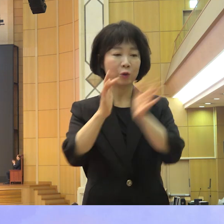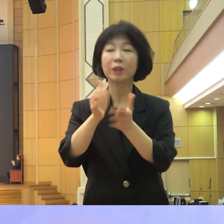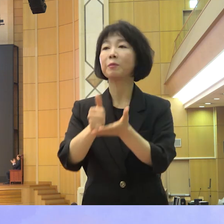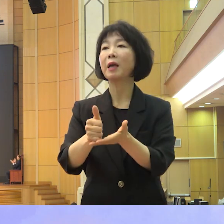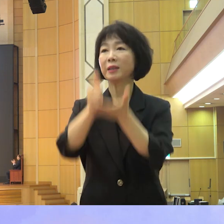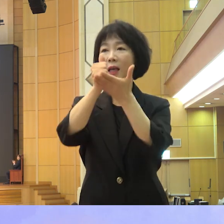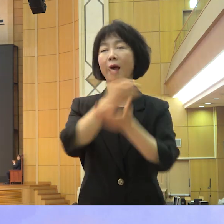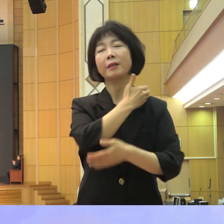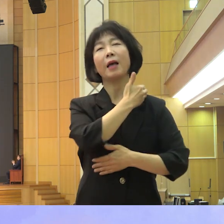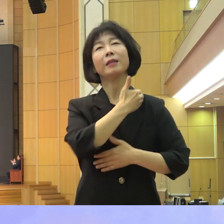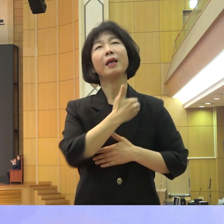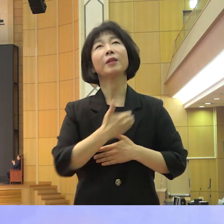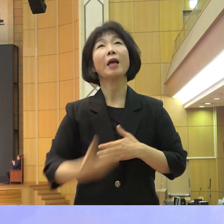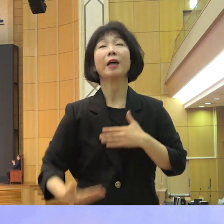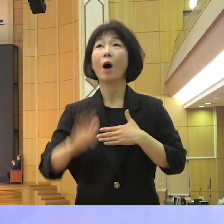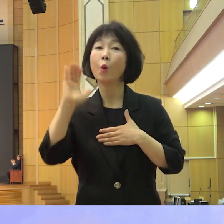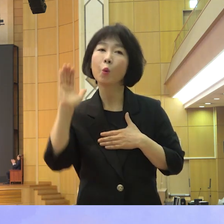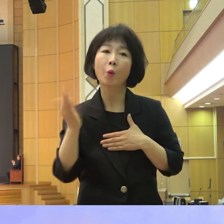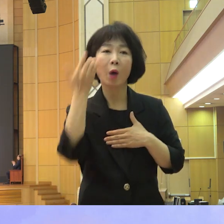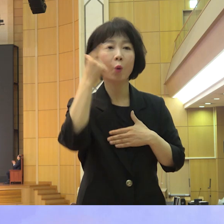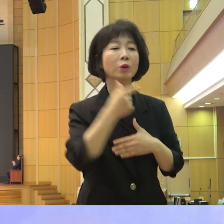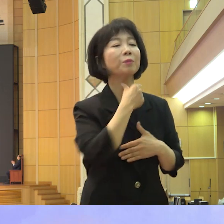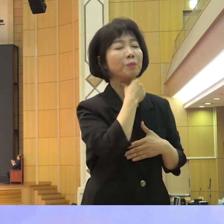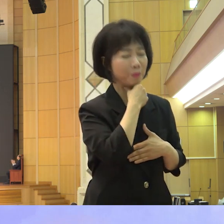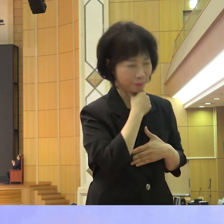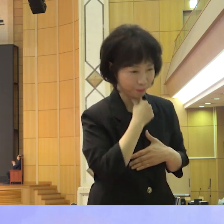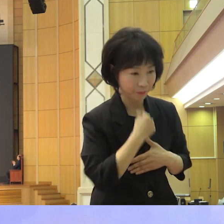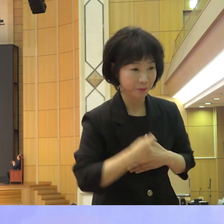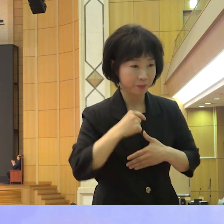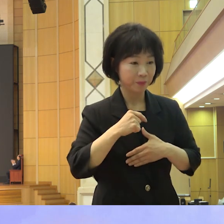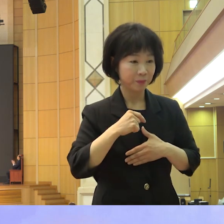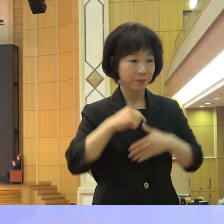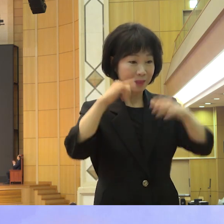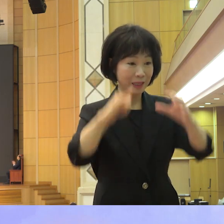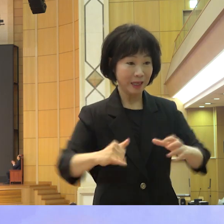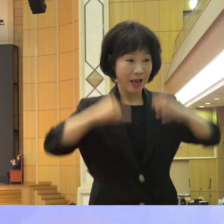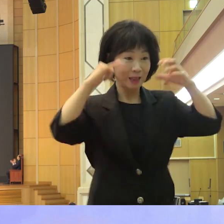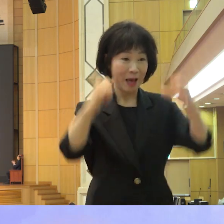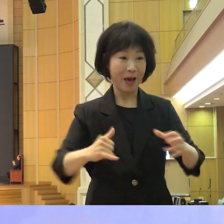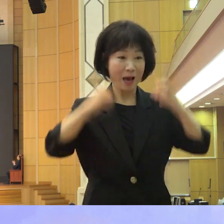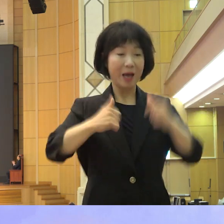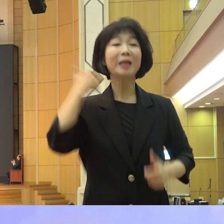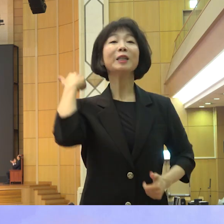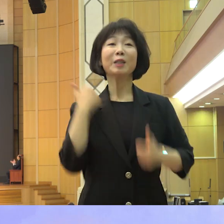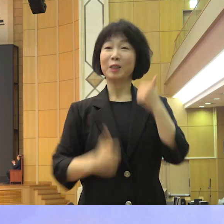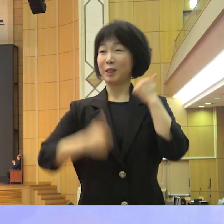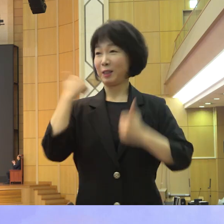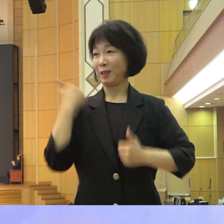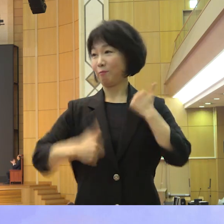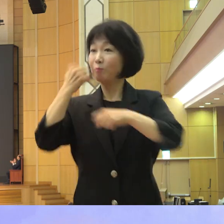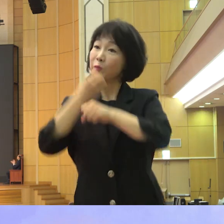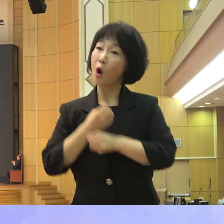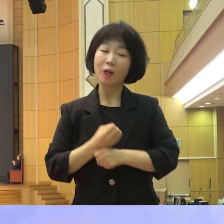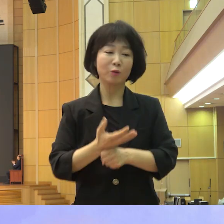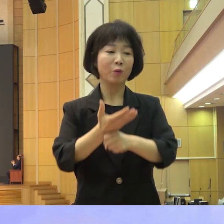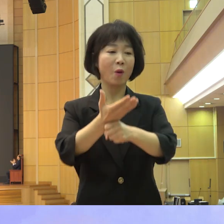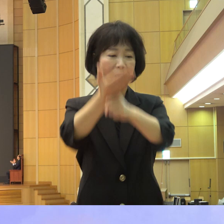난 예수님 제자 될 거예요. 세상의 기쁨을